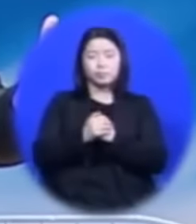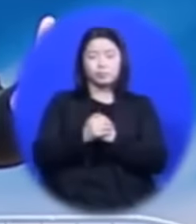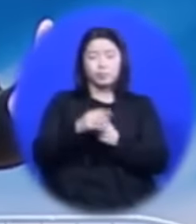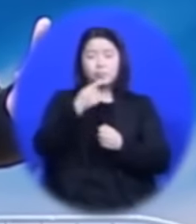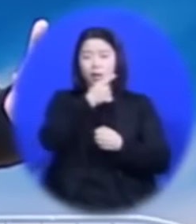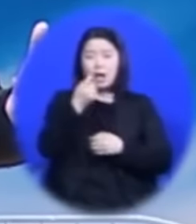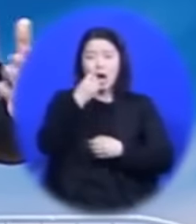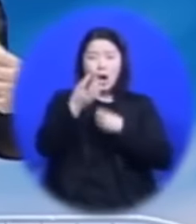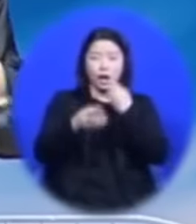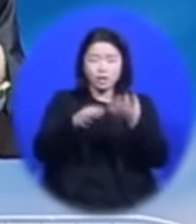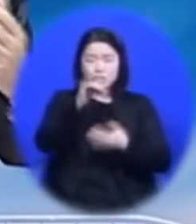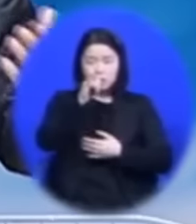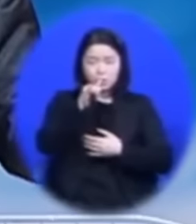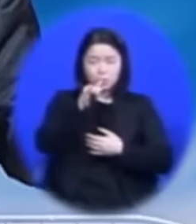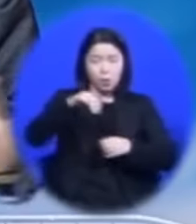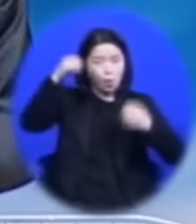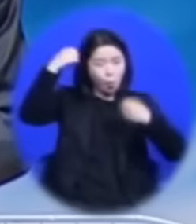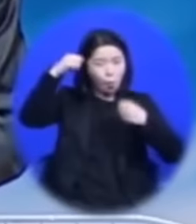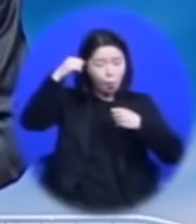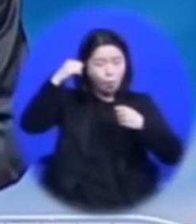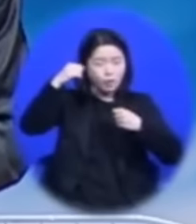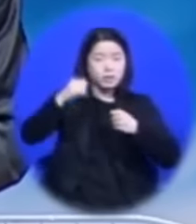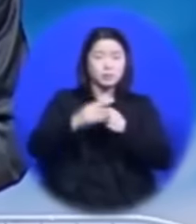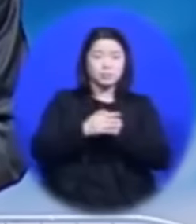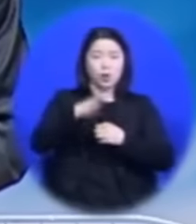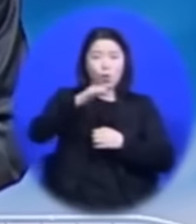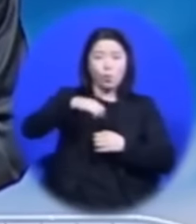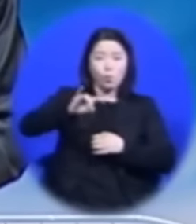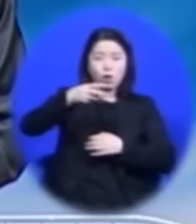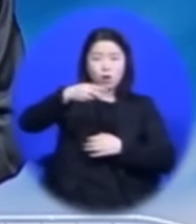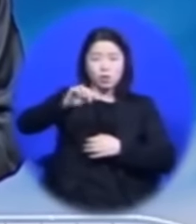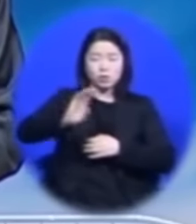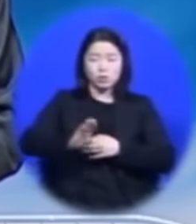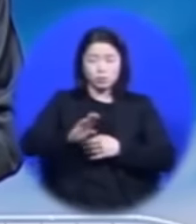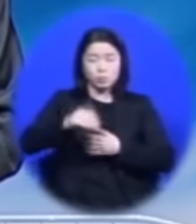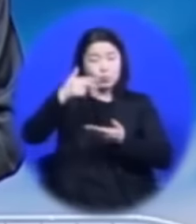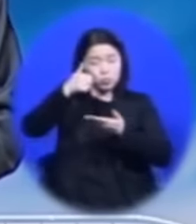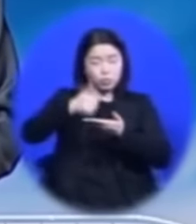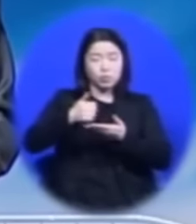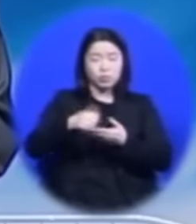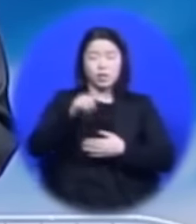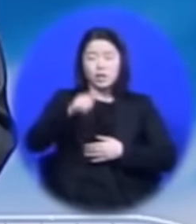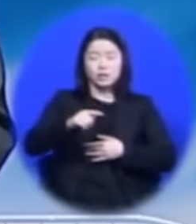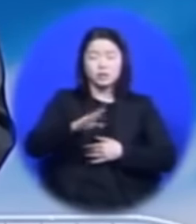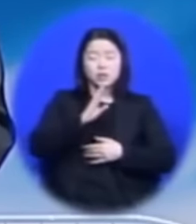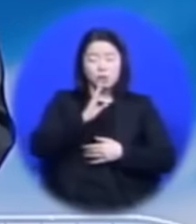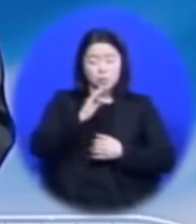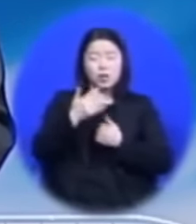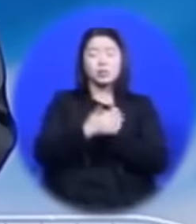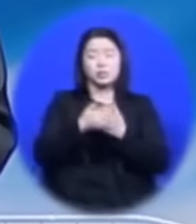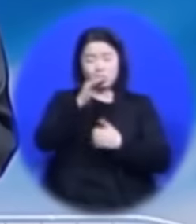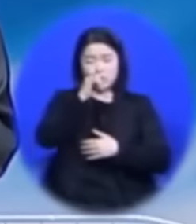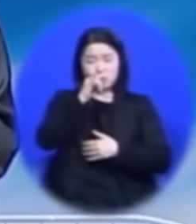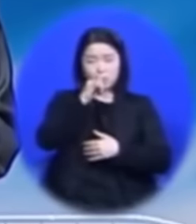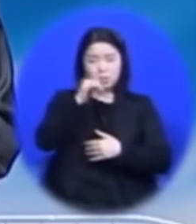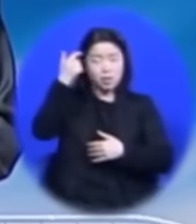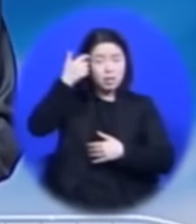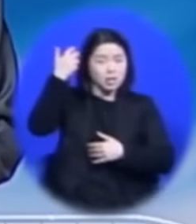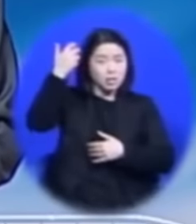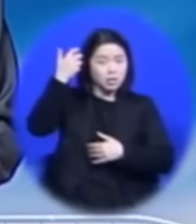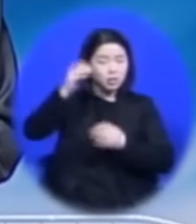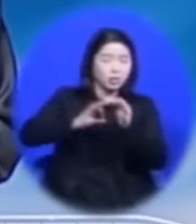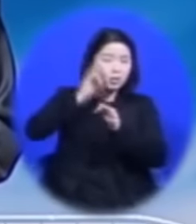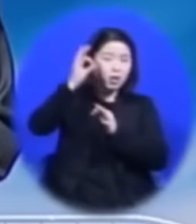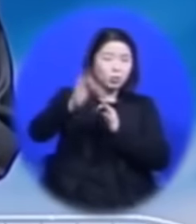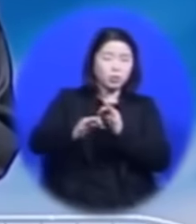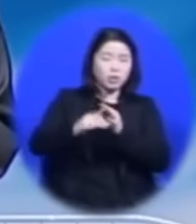간증을 했습니다. 워십의 주인공이었어요. 참 큰 은혜가 되었습니다. 그 학생이 영원히 하나님을